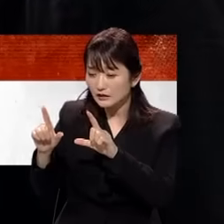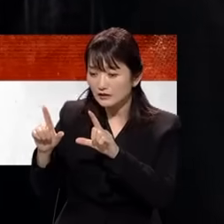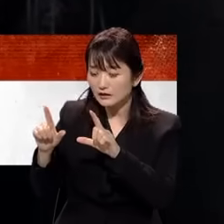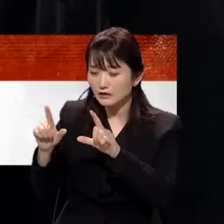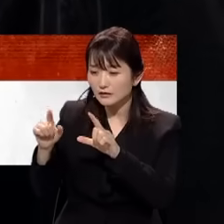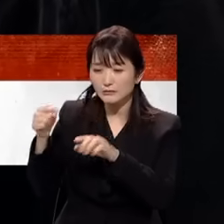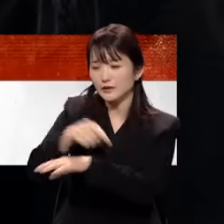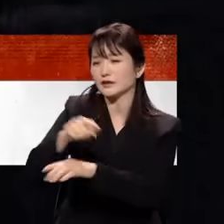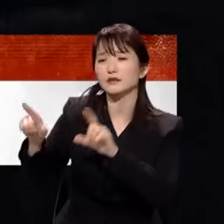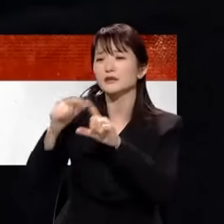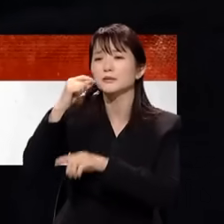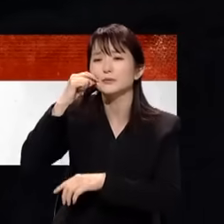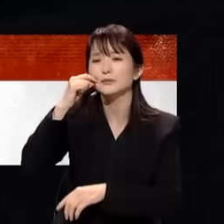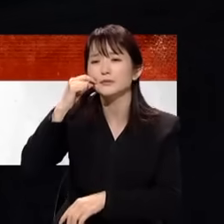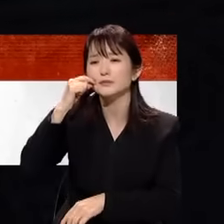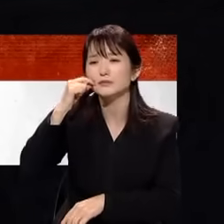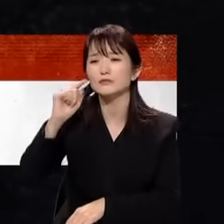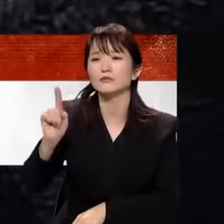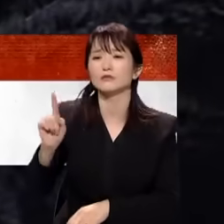이게 너무 아프고